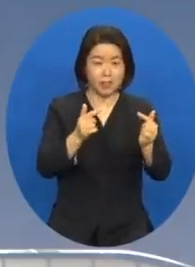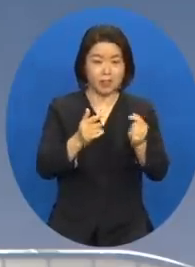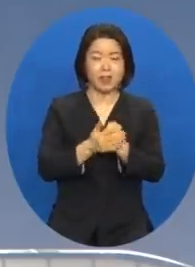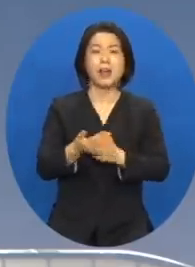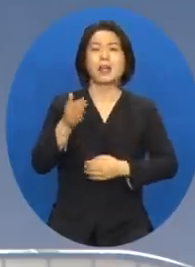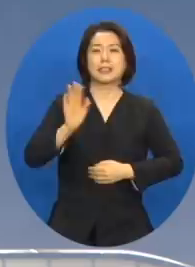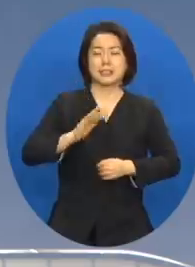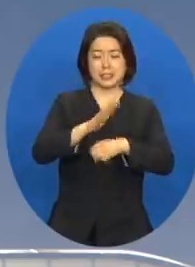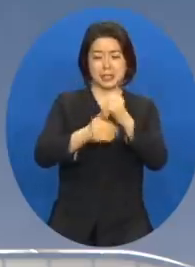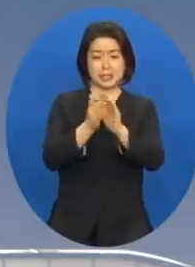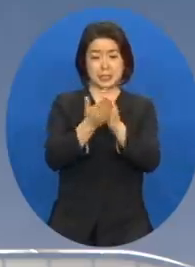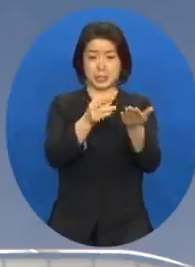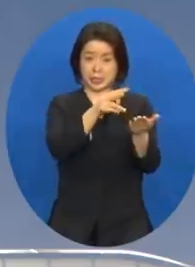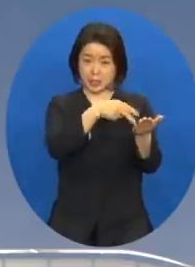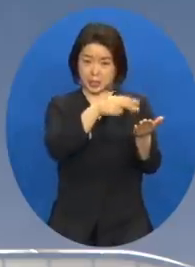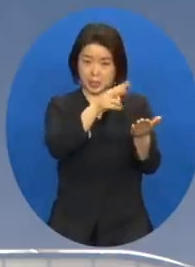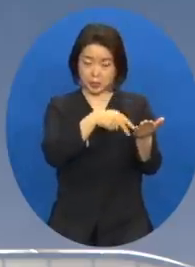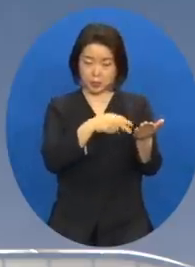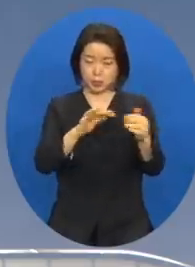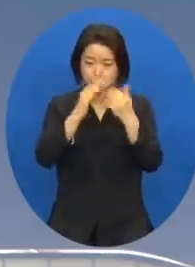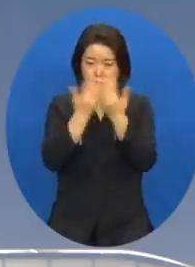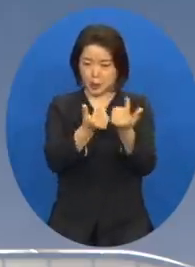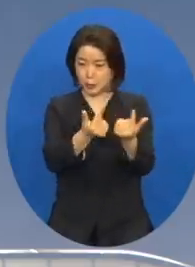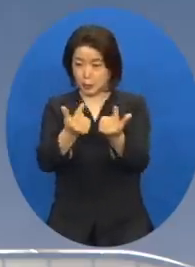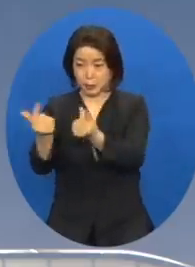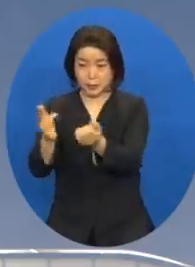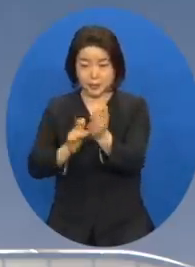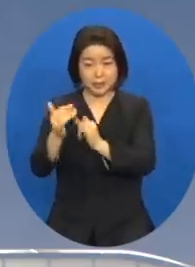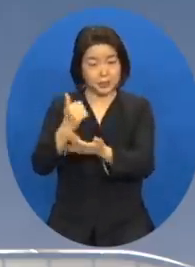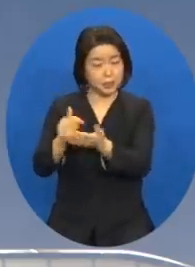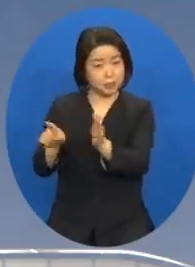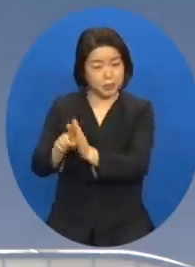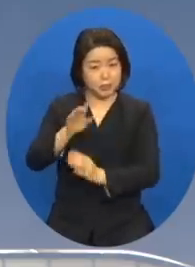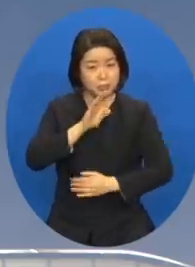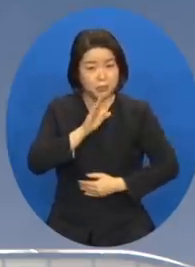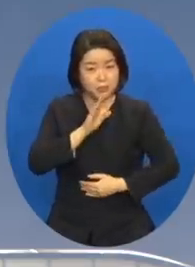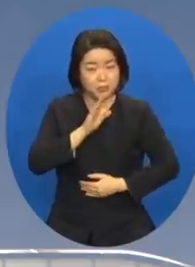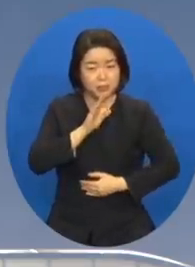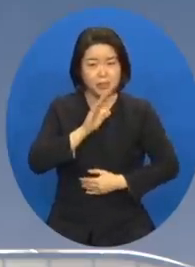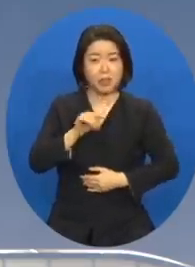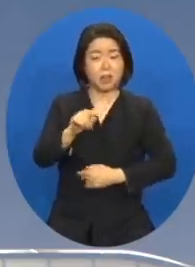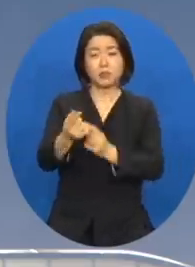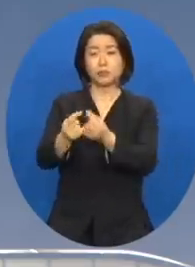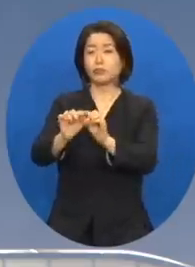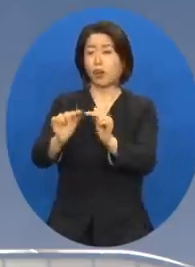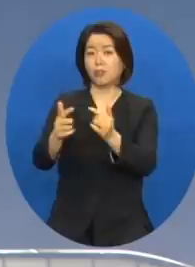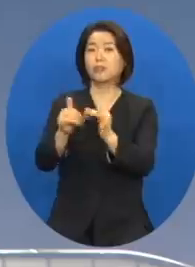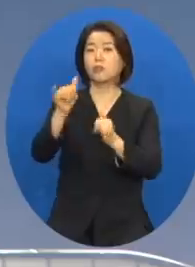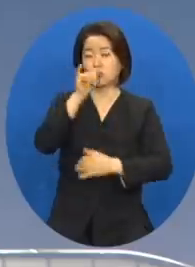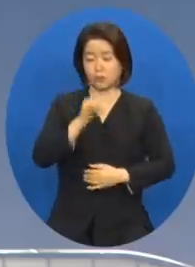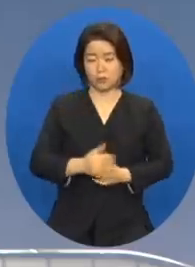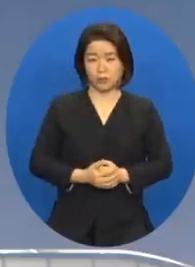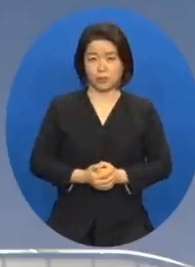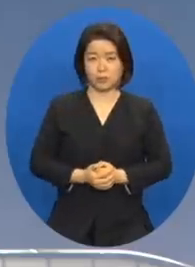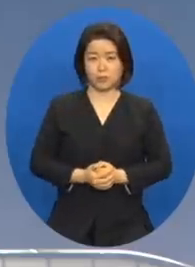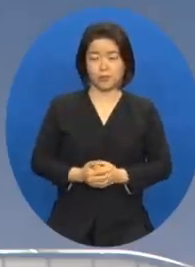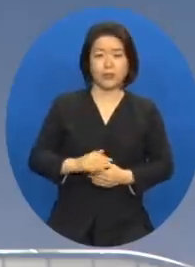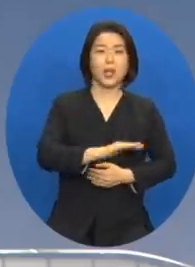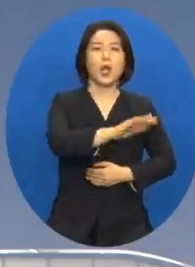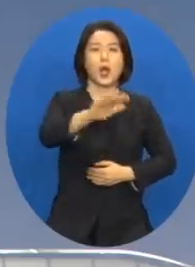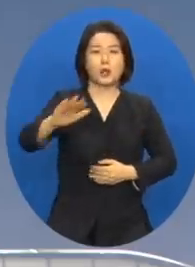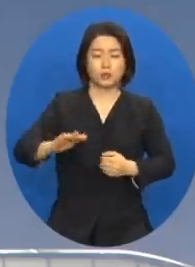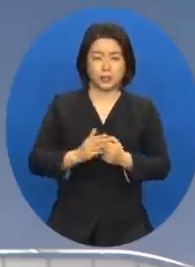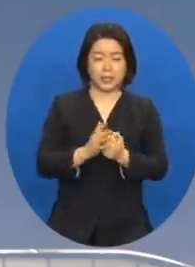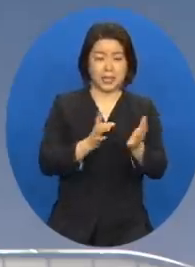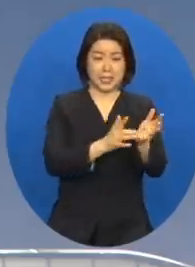그러나 성경을 읽는다고 다 예수님을 믿는 사람입니까? 그렇지 않은 사람도 있습니다. 우리가